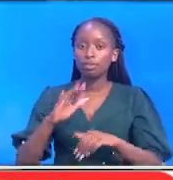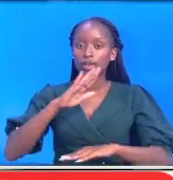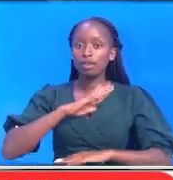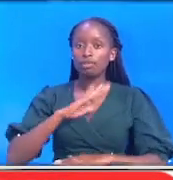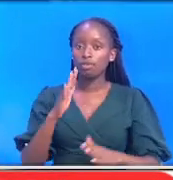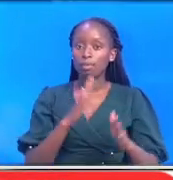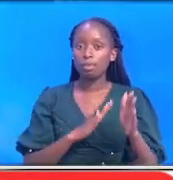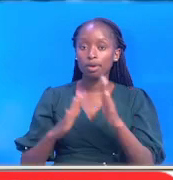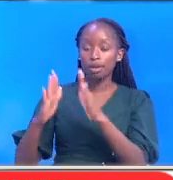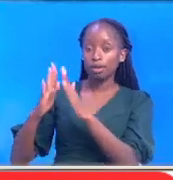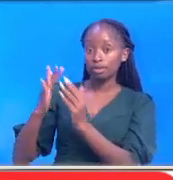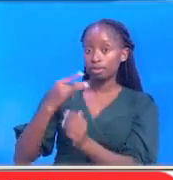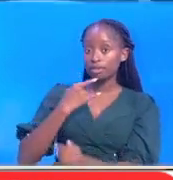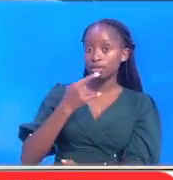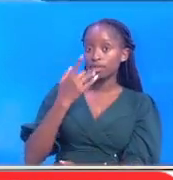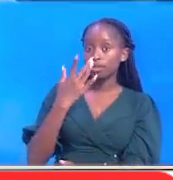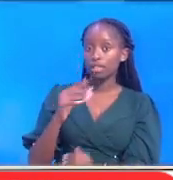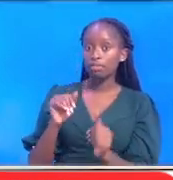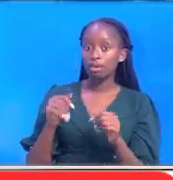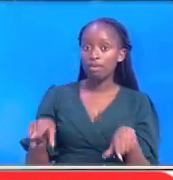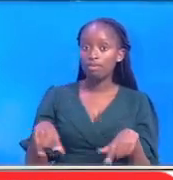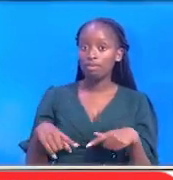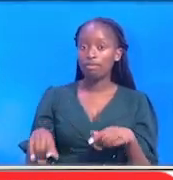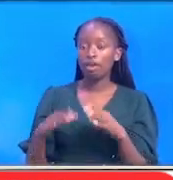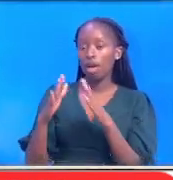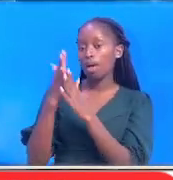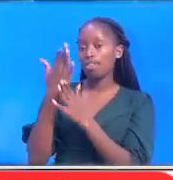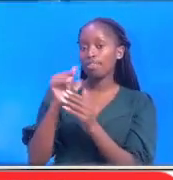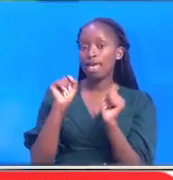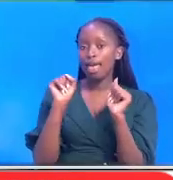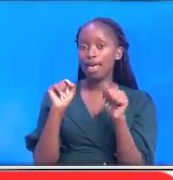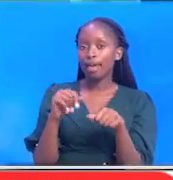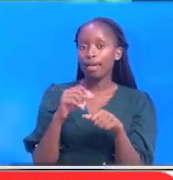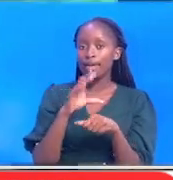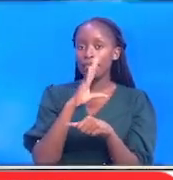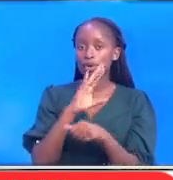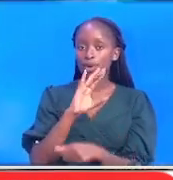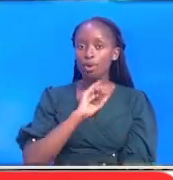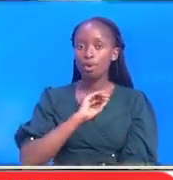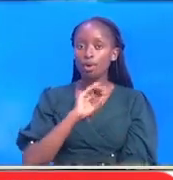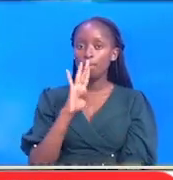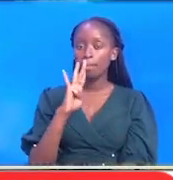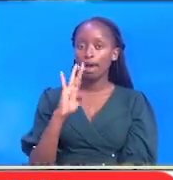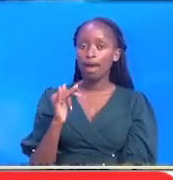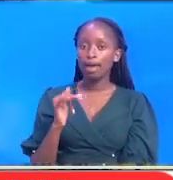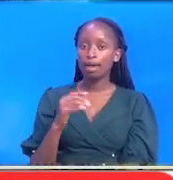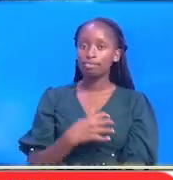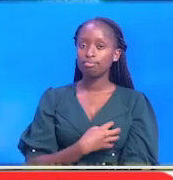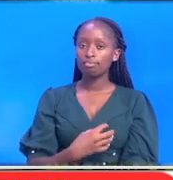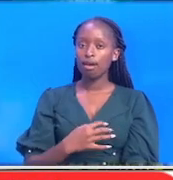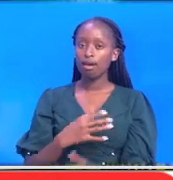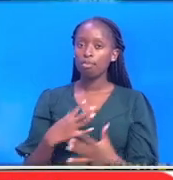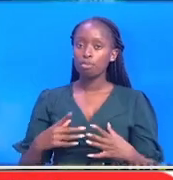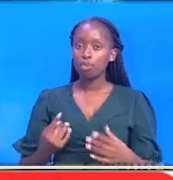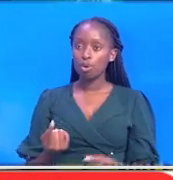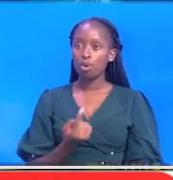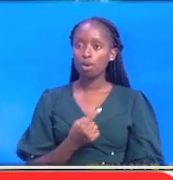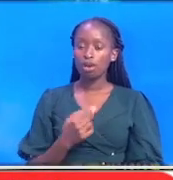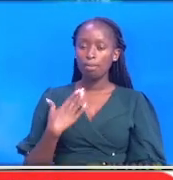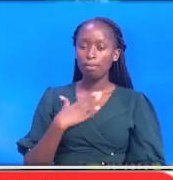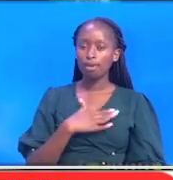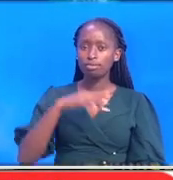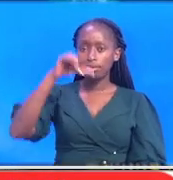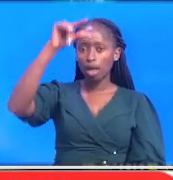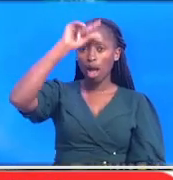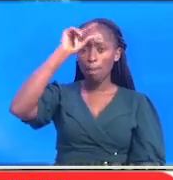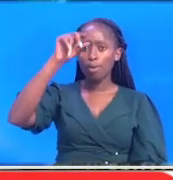wakisema kuwa wanahofia huenda nyumba hizo zitamilikiwa na matajiri pekee. Tafadhali serikali ya UDA isiturudishe mahali